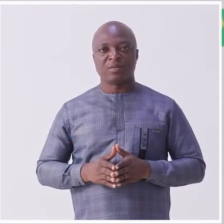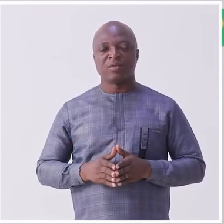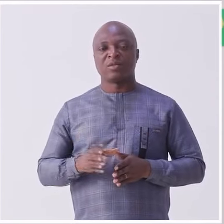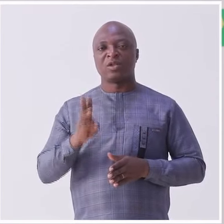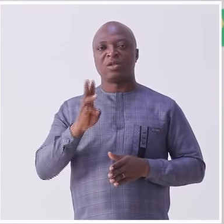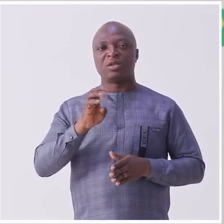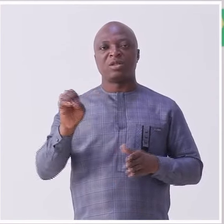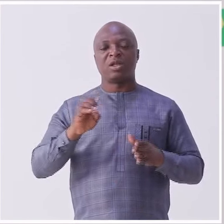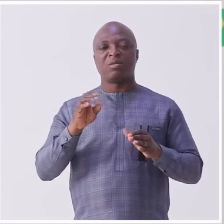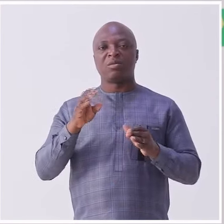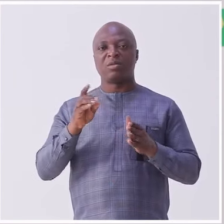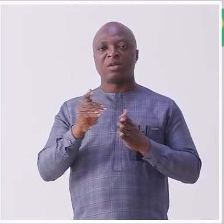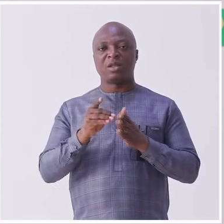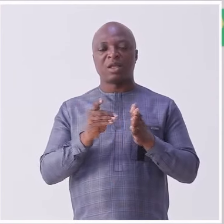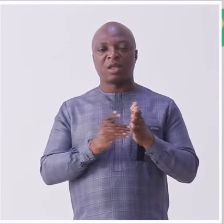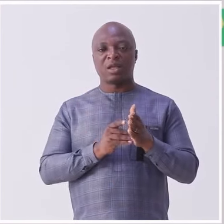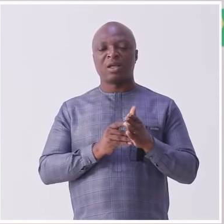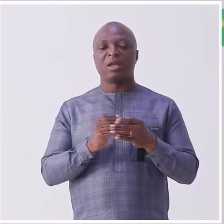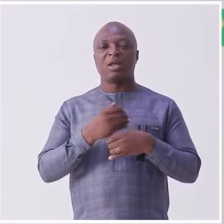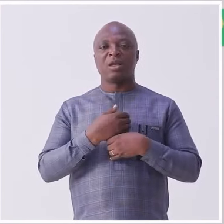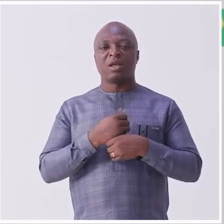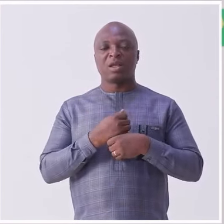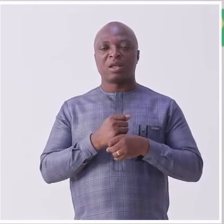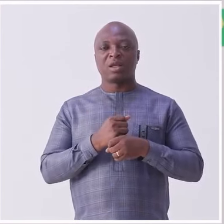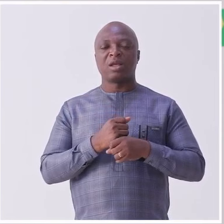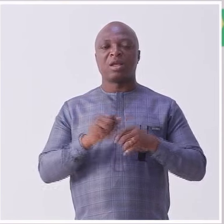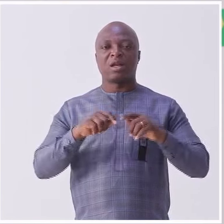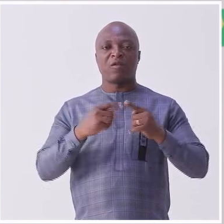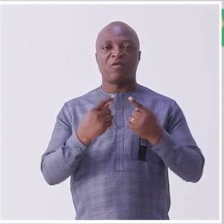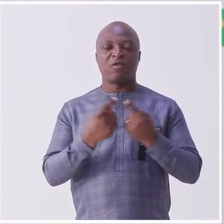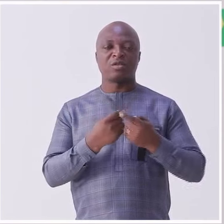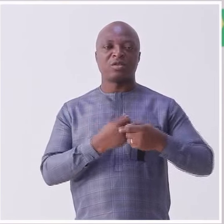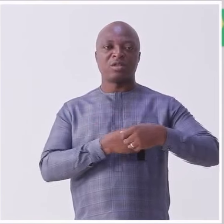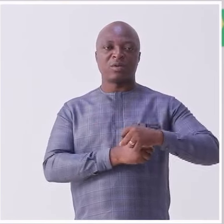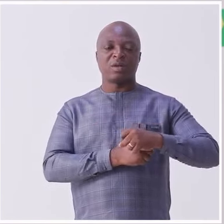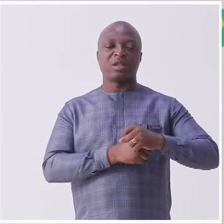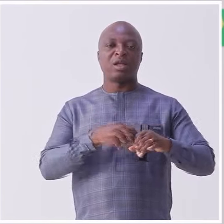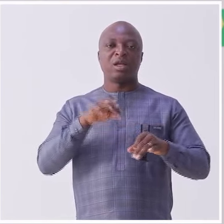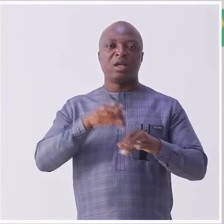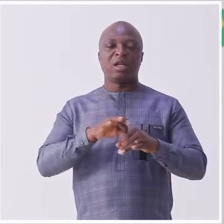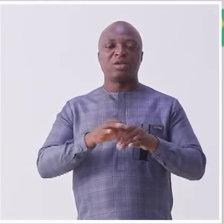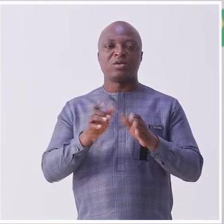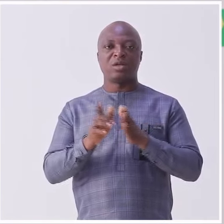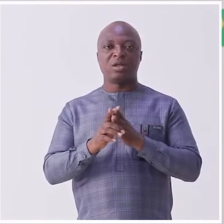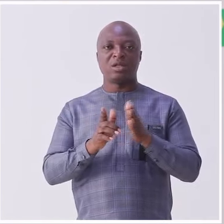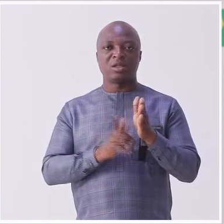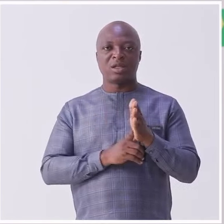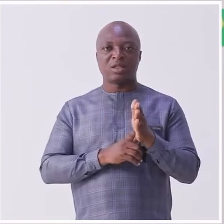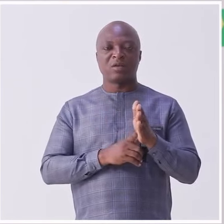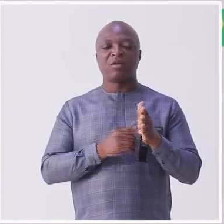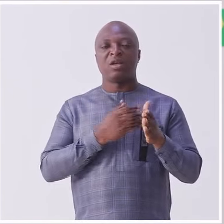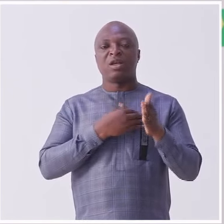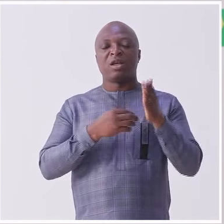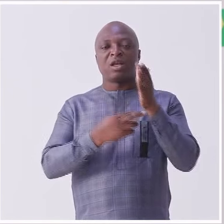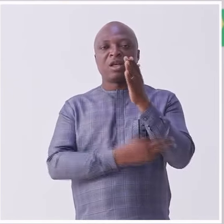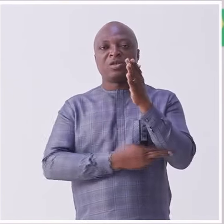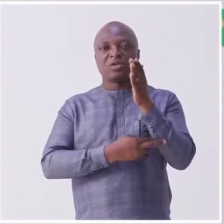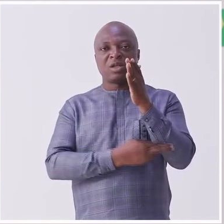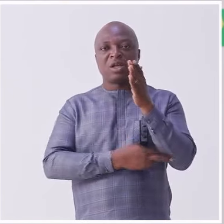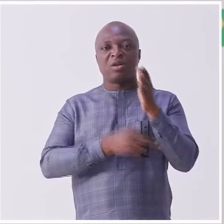Le sixième décret crée la force sécurité élections législatives et